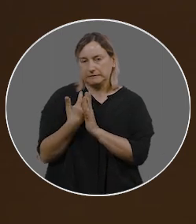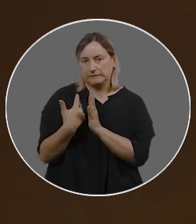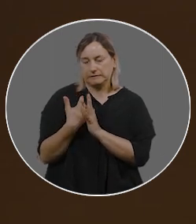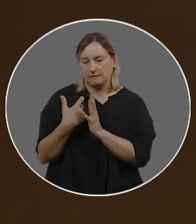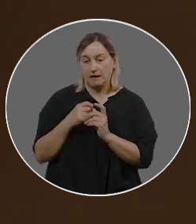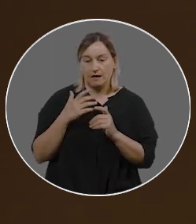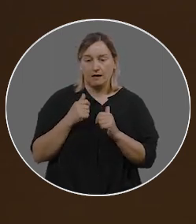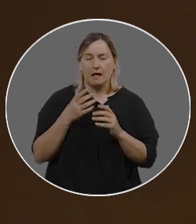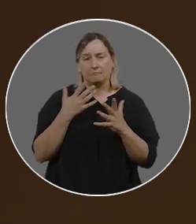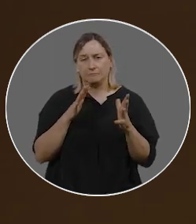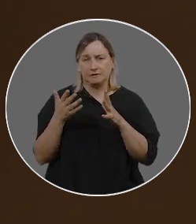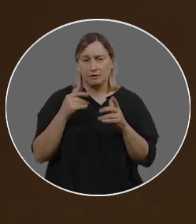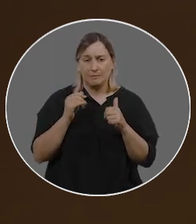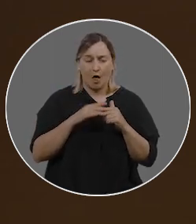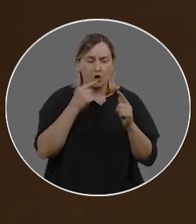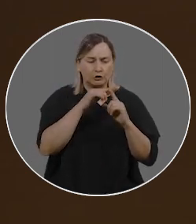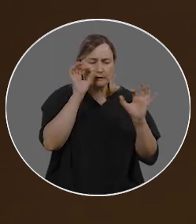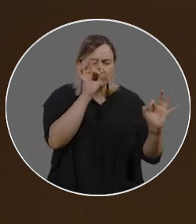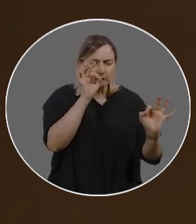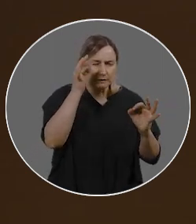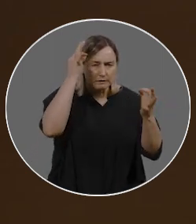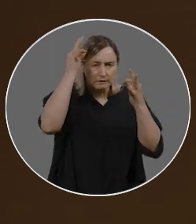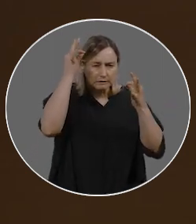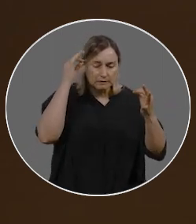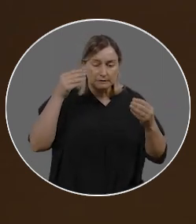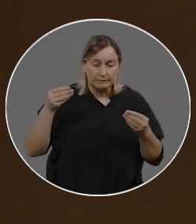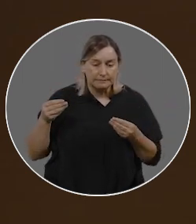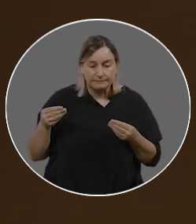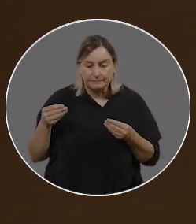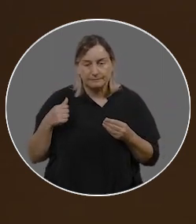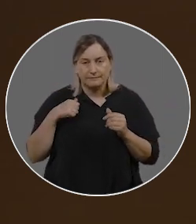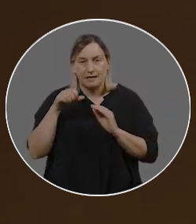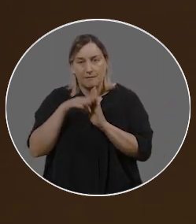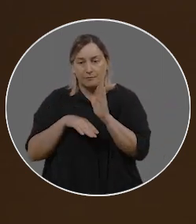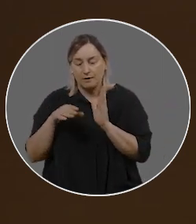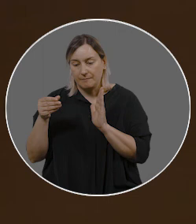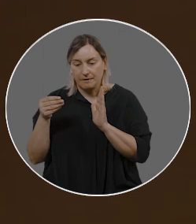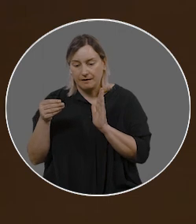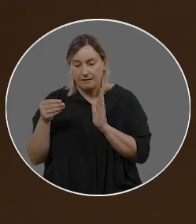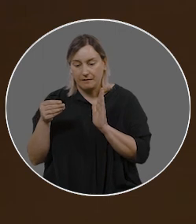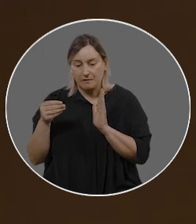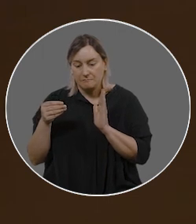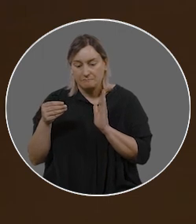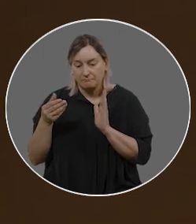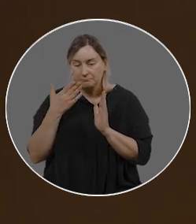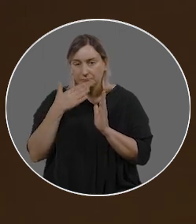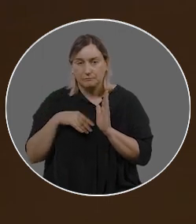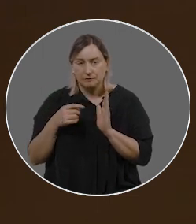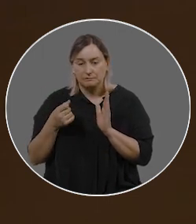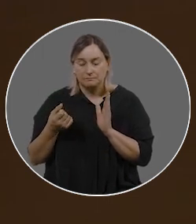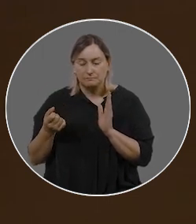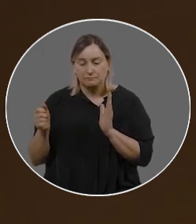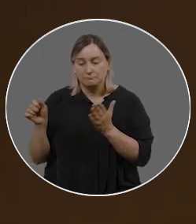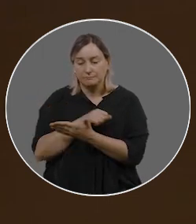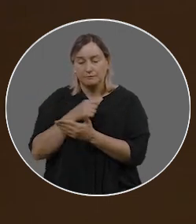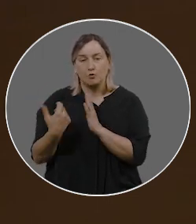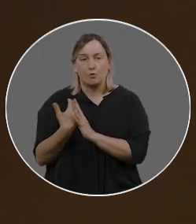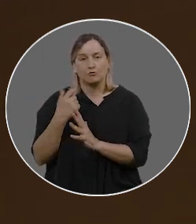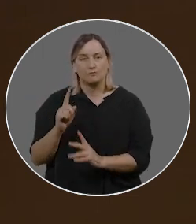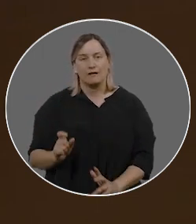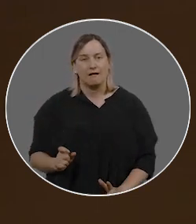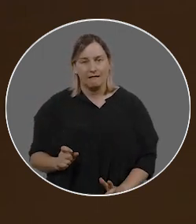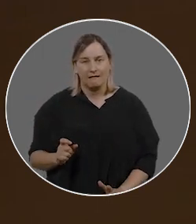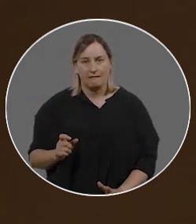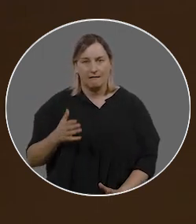els detalls de coses molt concretes, a lo millor ell o ella no ho considera adequat, llavors no, tu ho explica, però claro,